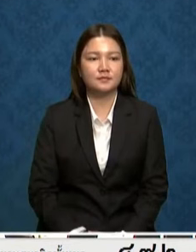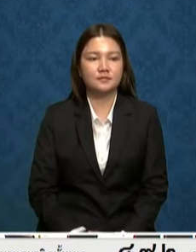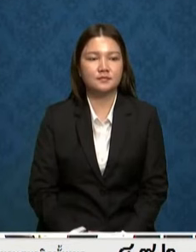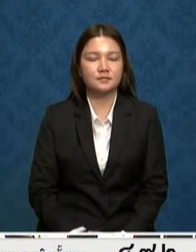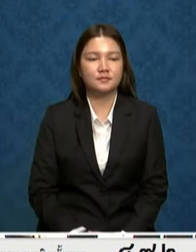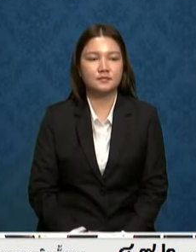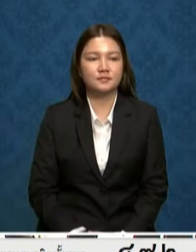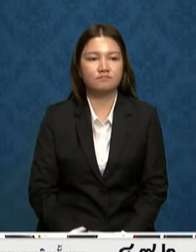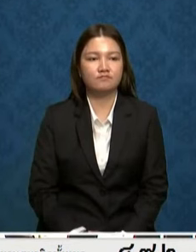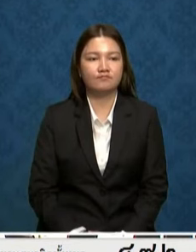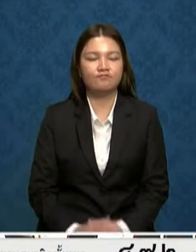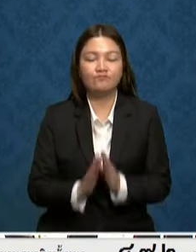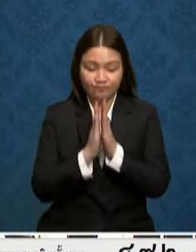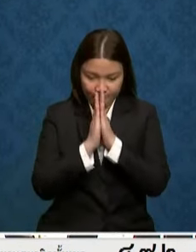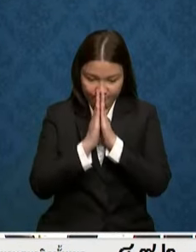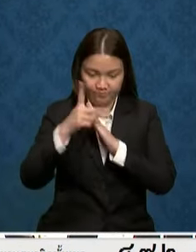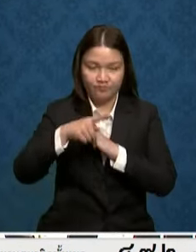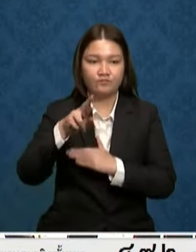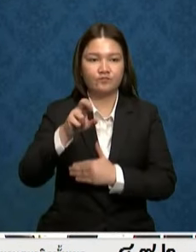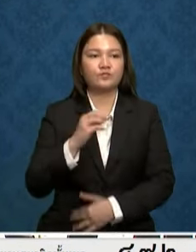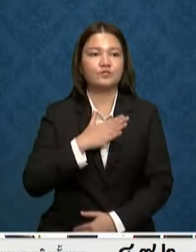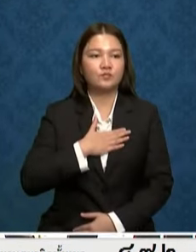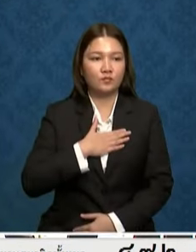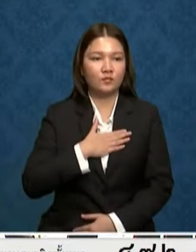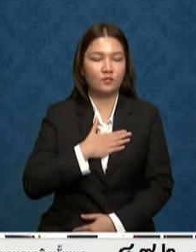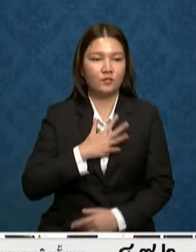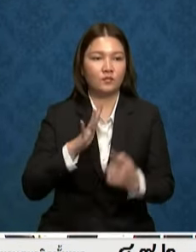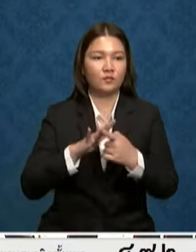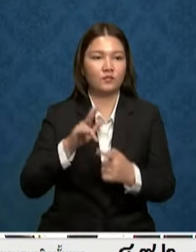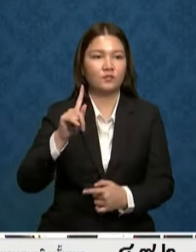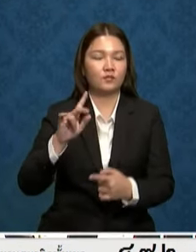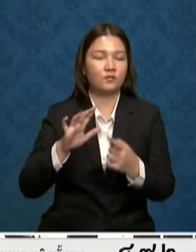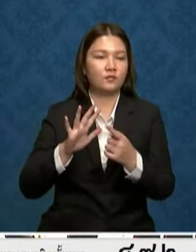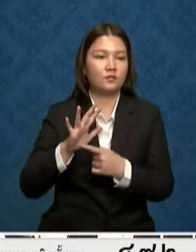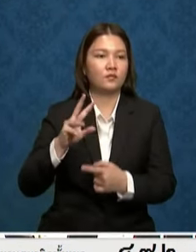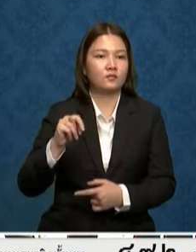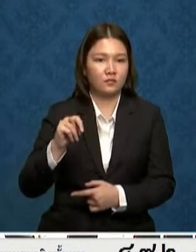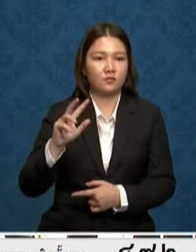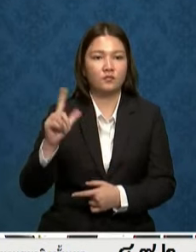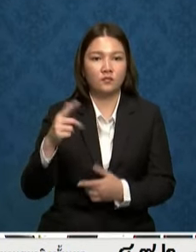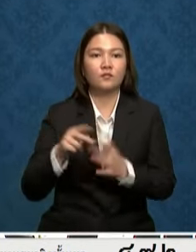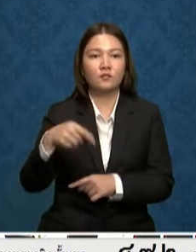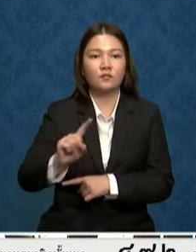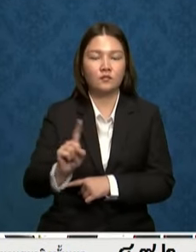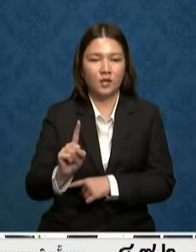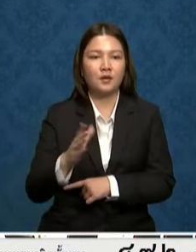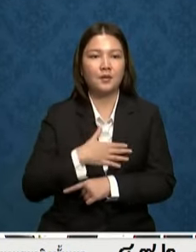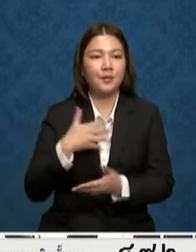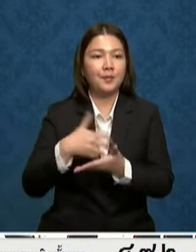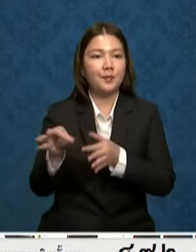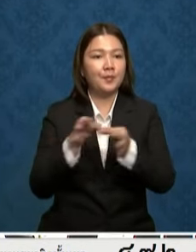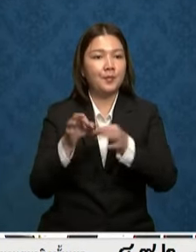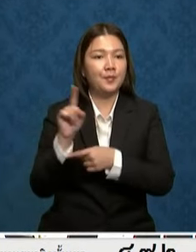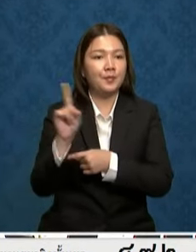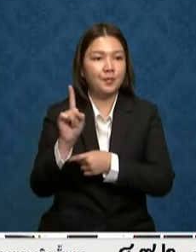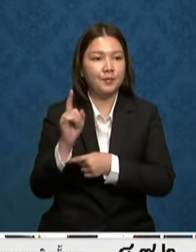ต้องขอเอ่อเรียนท่านประธานที่เคารพนะครับผมเข็มทองต้นสกุลรุ่งเรืองเป็นหนึ่งในกรรมาธิการชุดนี้ด้วยนะครับจะขอชี้แจงสักเล็กน้อยเกี่ยว